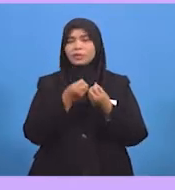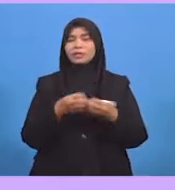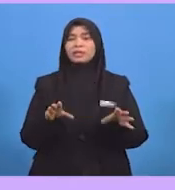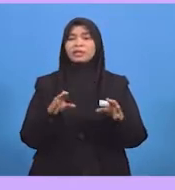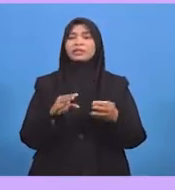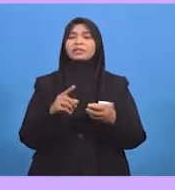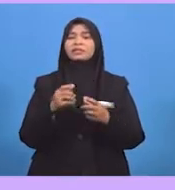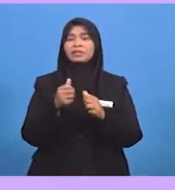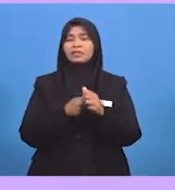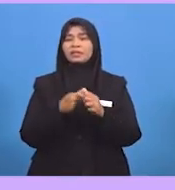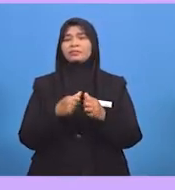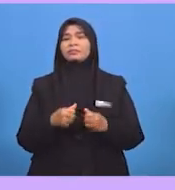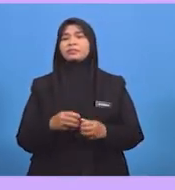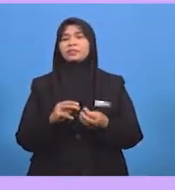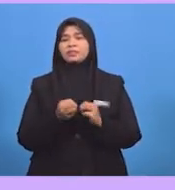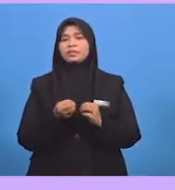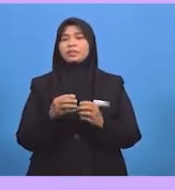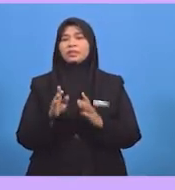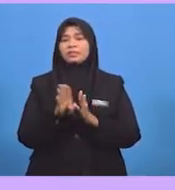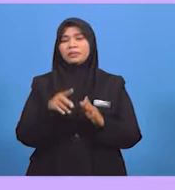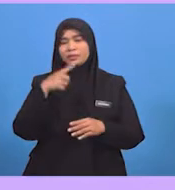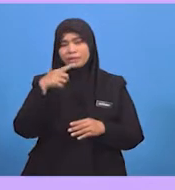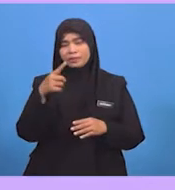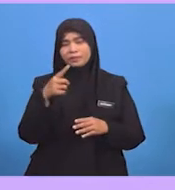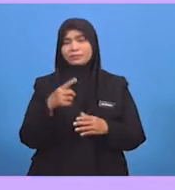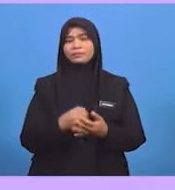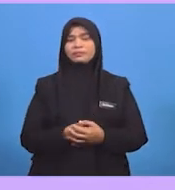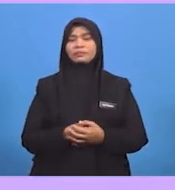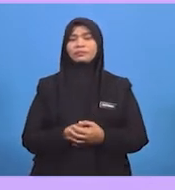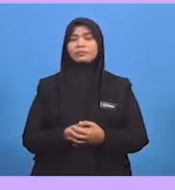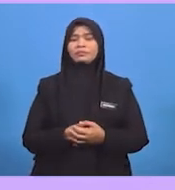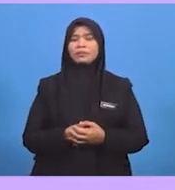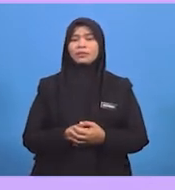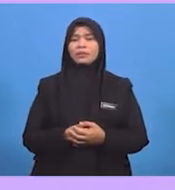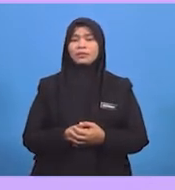masalah setiap situasi berikut. Situasi pertama.